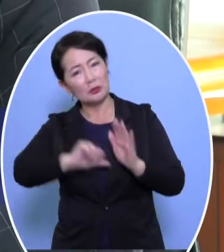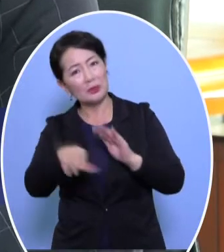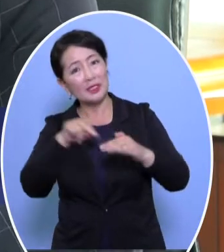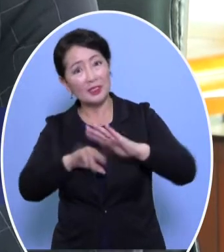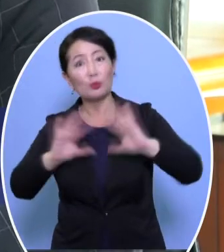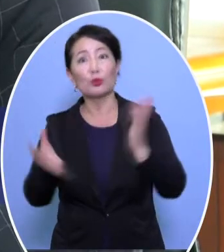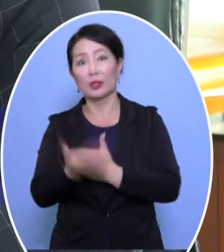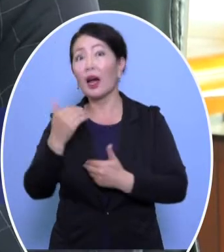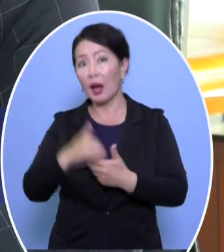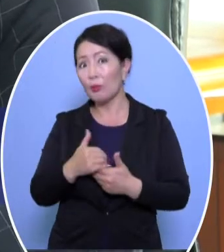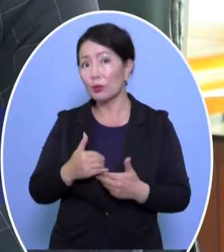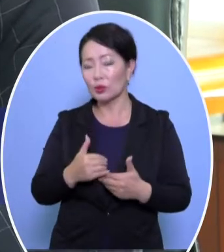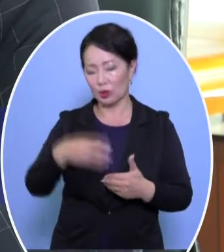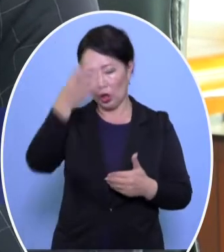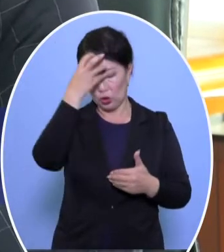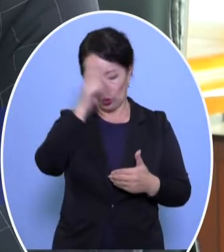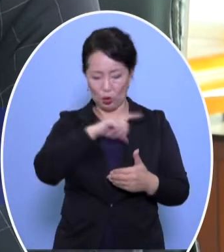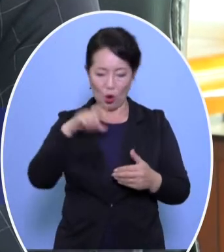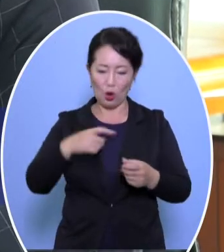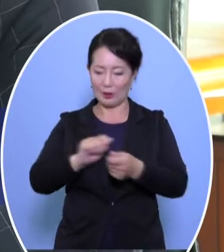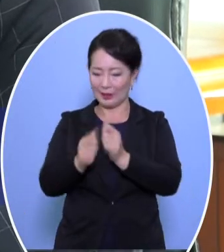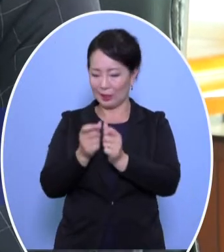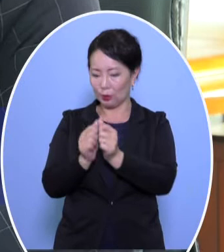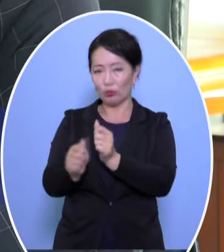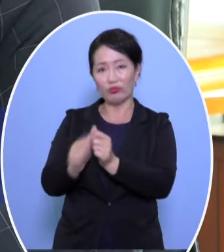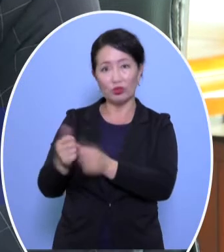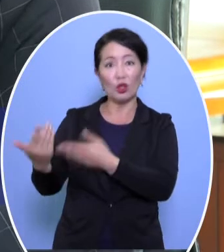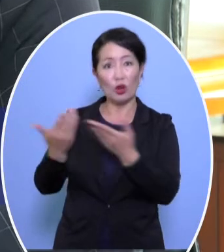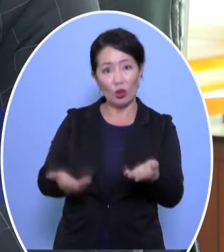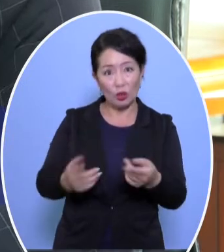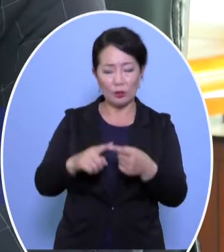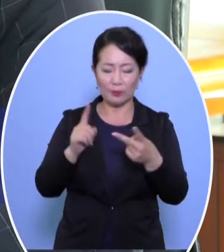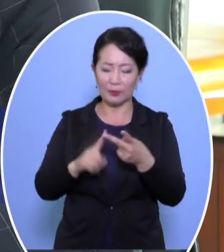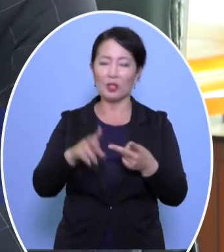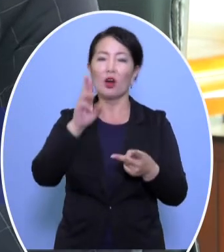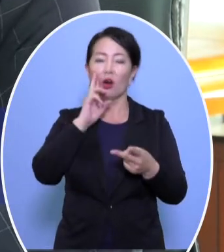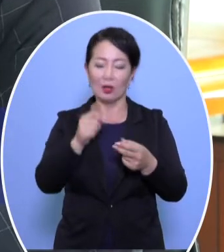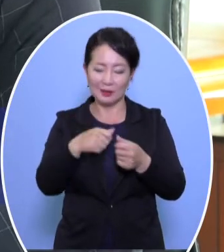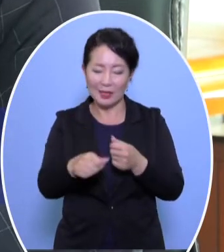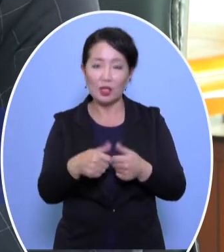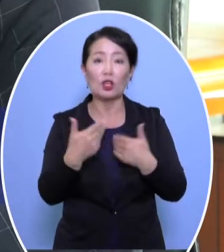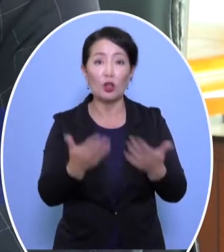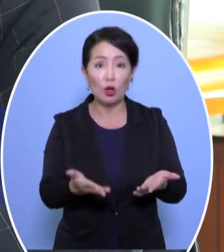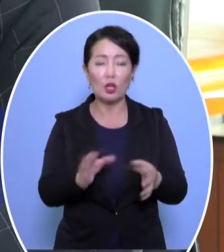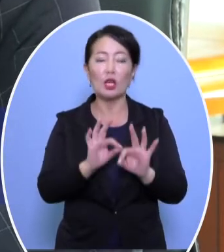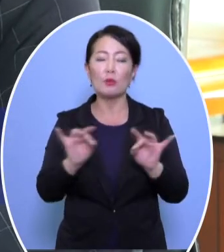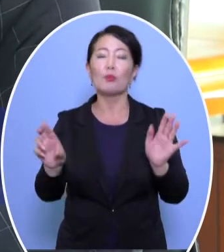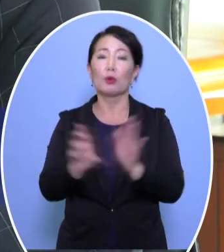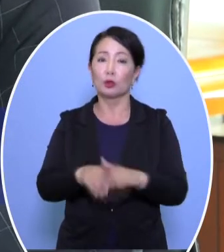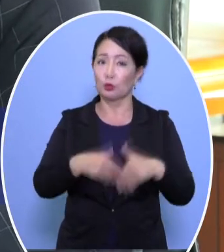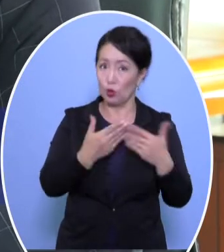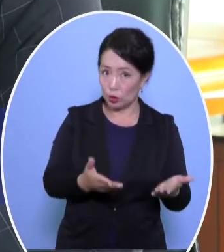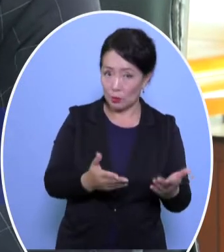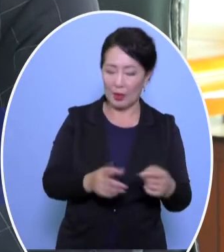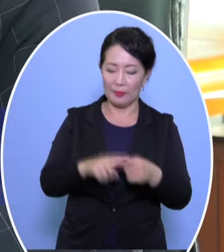хамруулан тэгээд төрийн бүсүмчийн цэцэрлэгүүдэд төрөөс одоо авших зардлыг нэмэгдүүлж олгох. За дээрэс нь хоолны зардлыг болох ийм